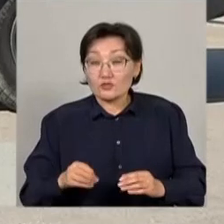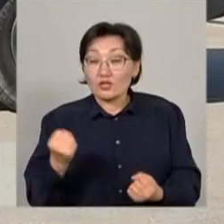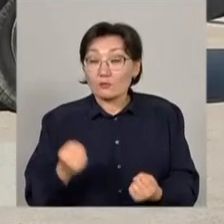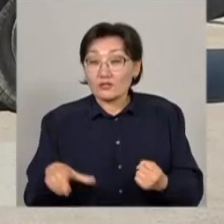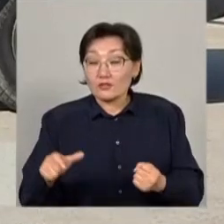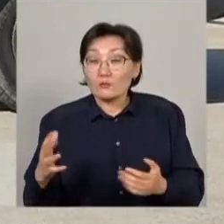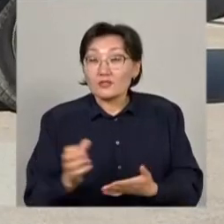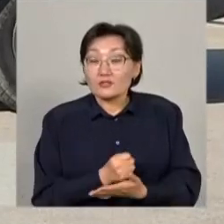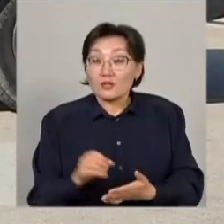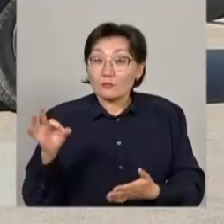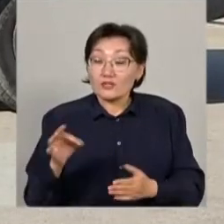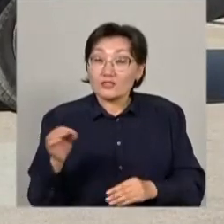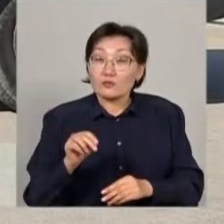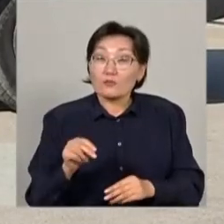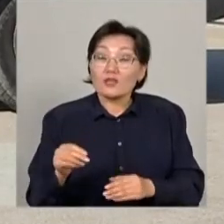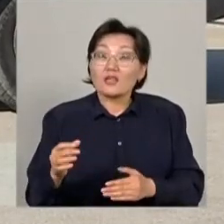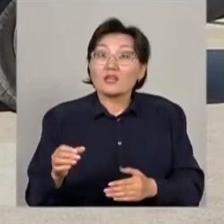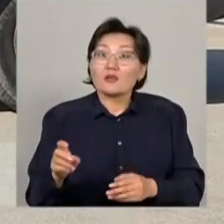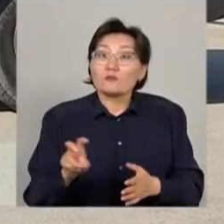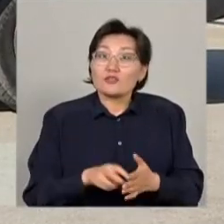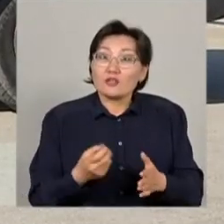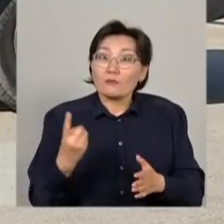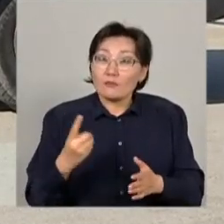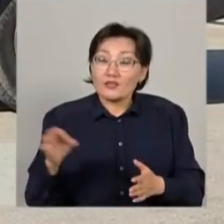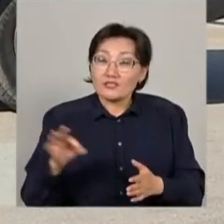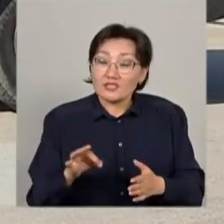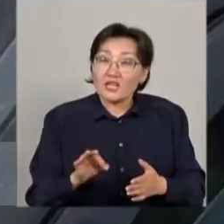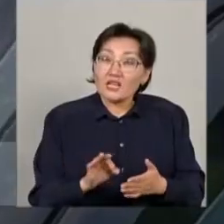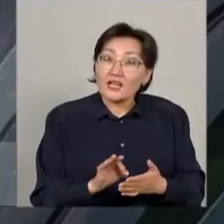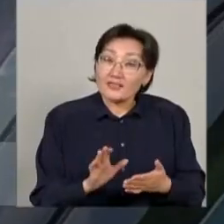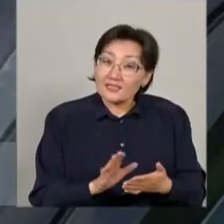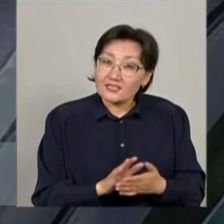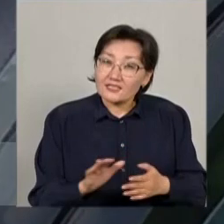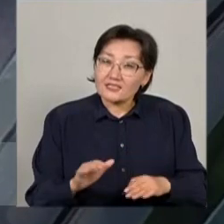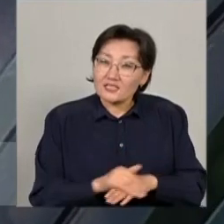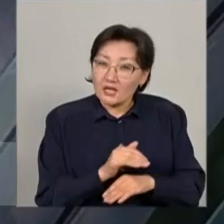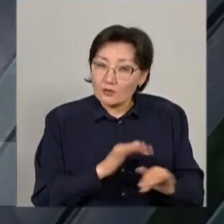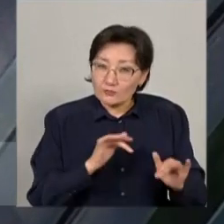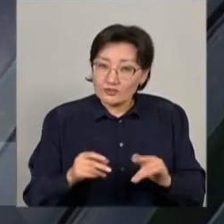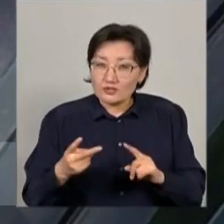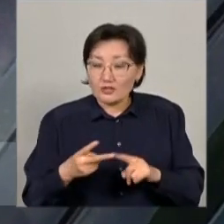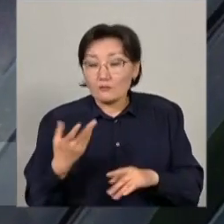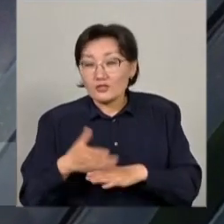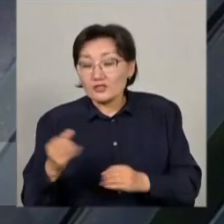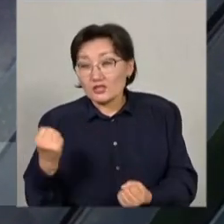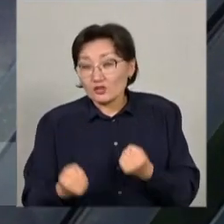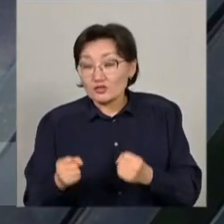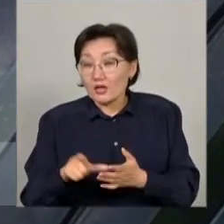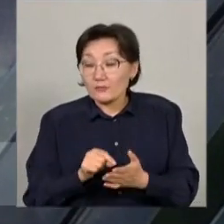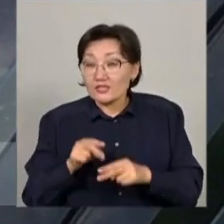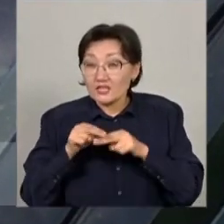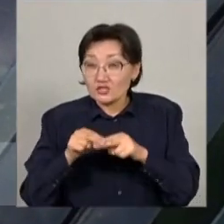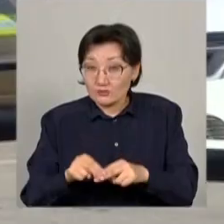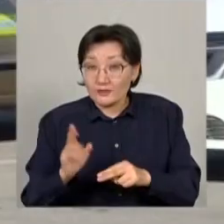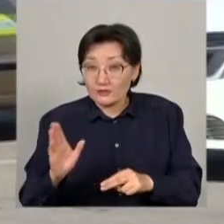жүргізуші тапқан пайыздың үстінен алынатын үстемақының бір мөлшері қайырымдылыққа, енді бір бөлігі жүргізушінің зейнетақы қорына